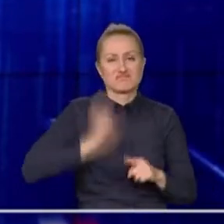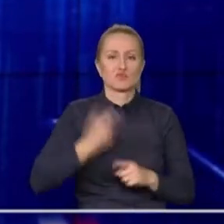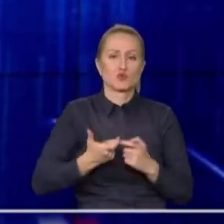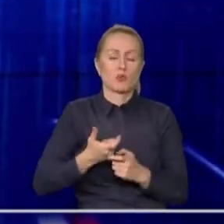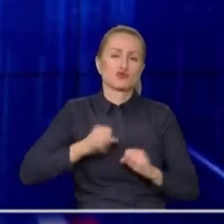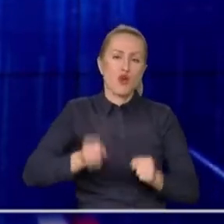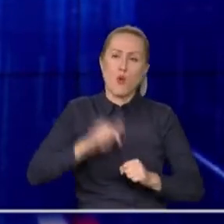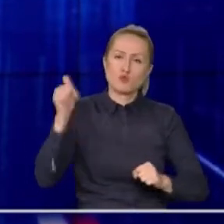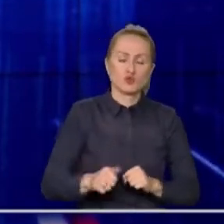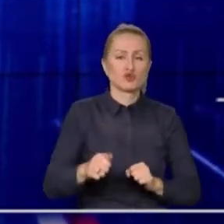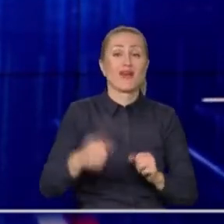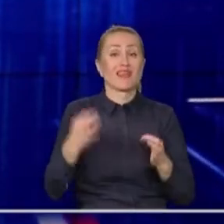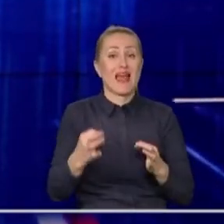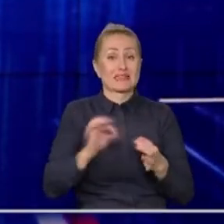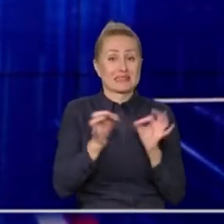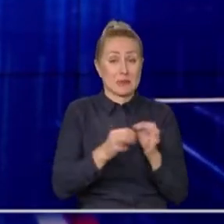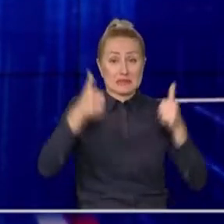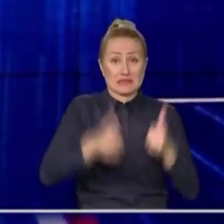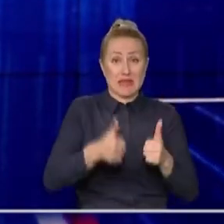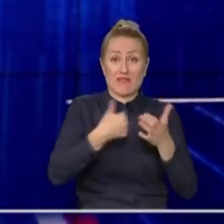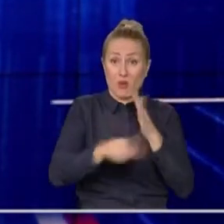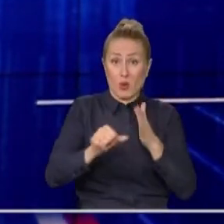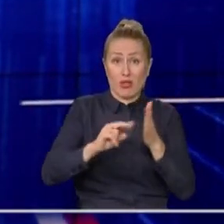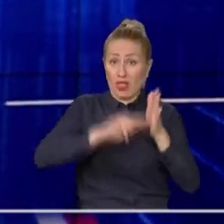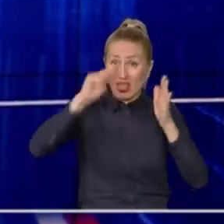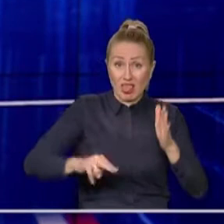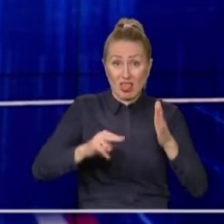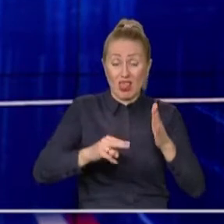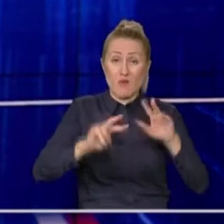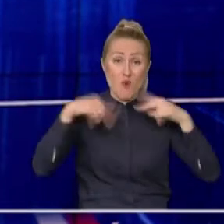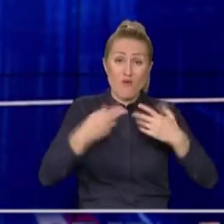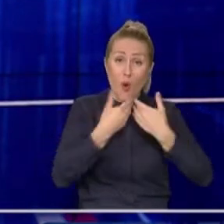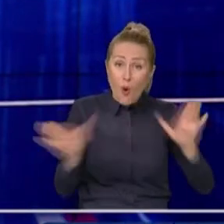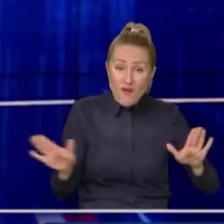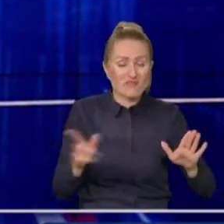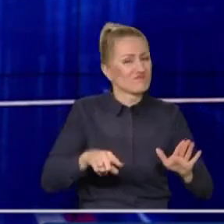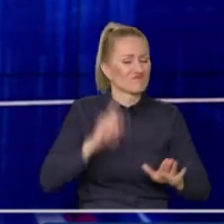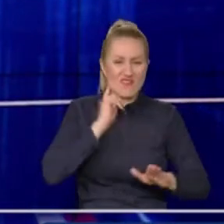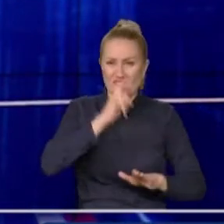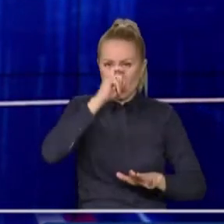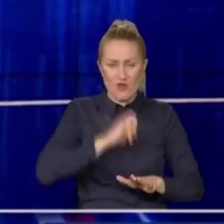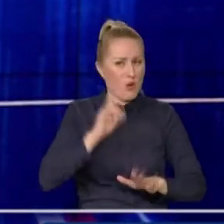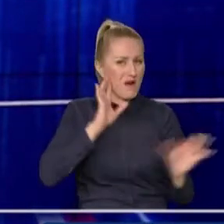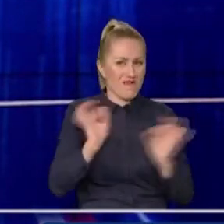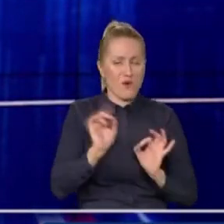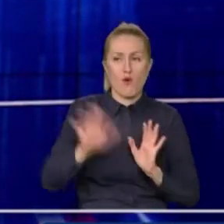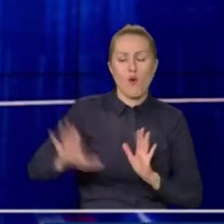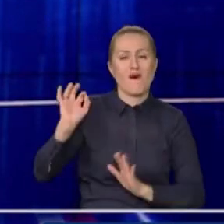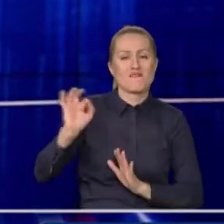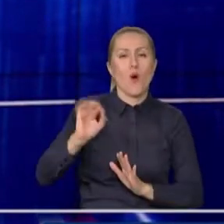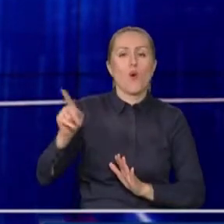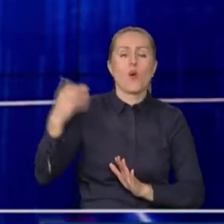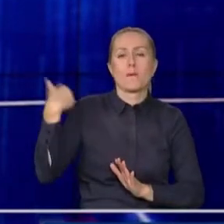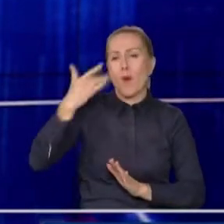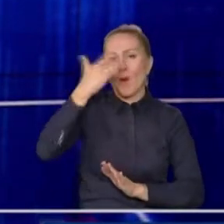skuteczne. W tej chwili rezygnacja ze stanu wyjątkowego byłaby bardzo takim niebezpiecznym, złym sygnałem dla reżimu Łukaszenki, że